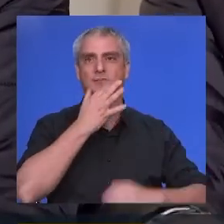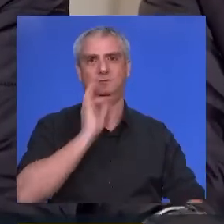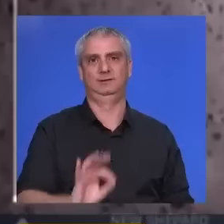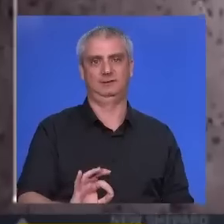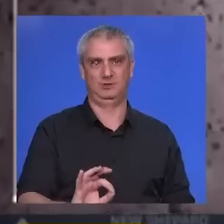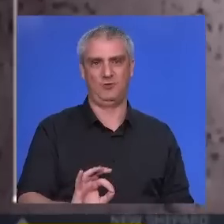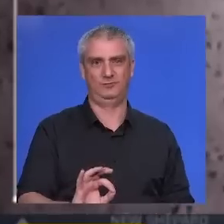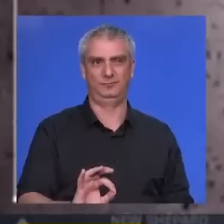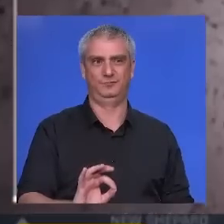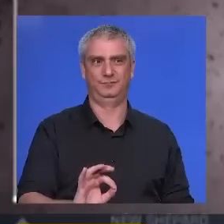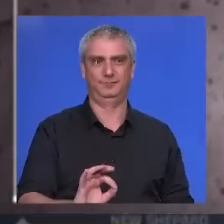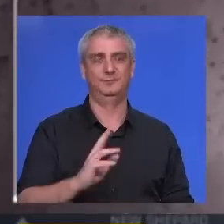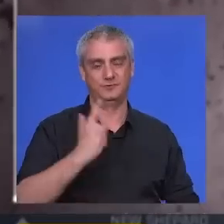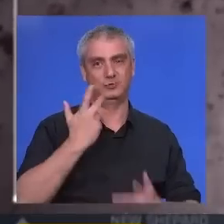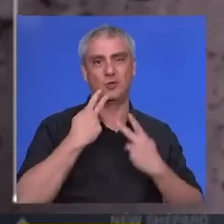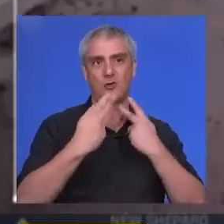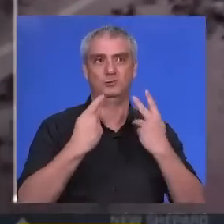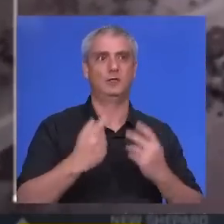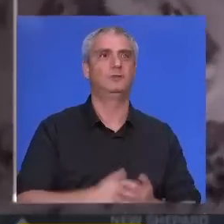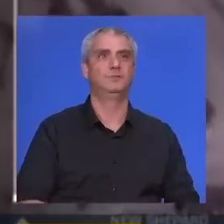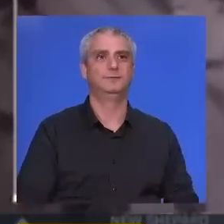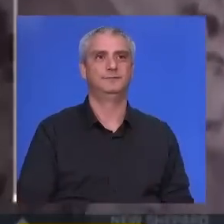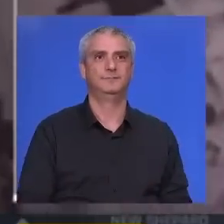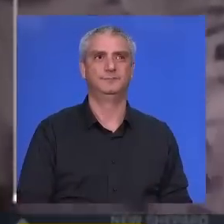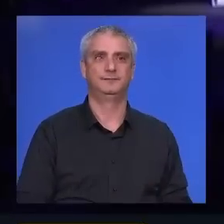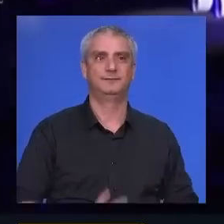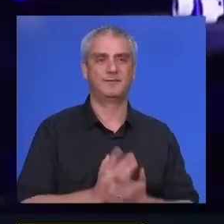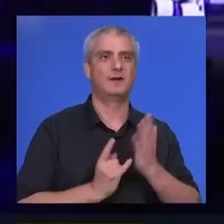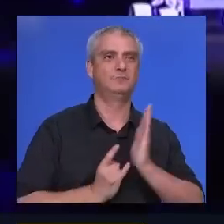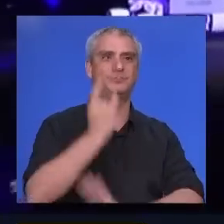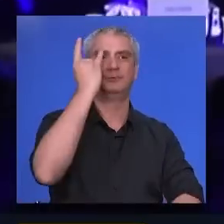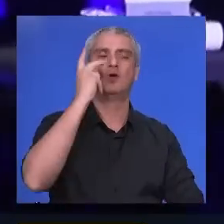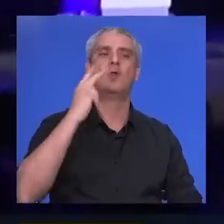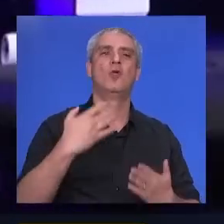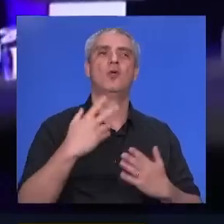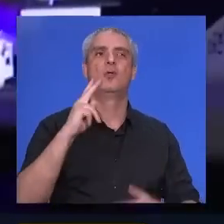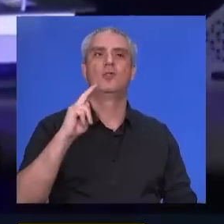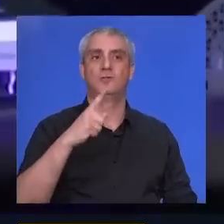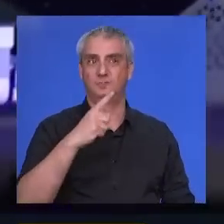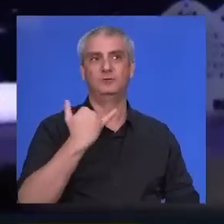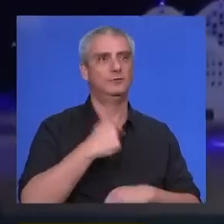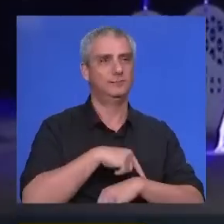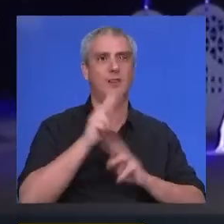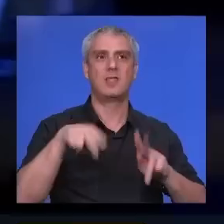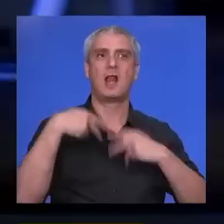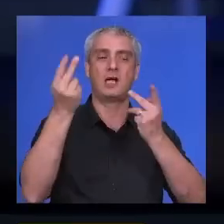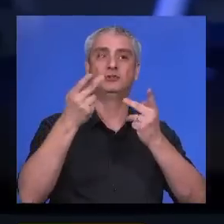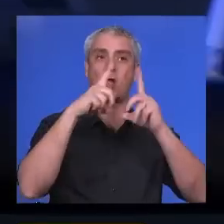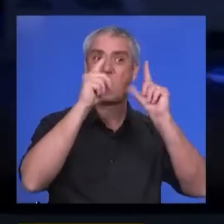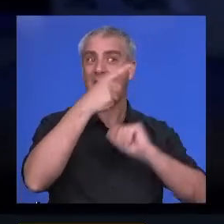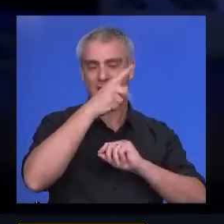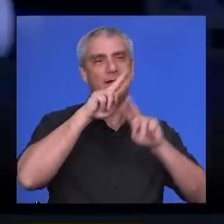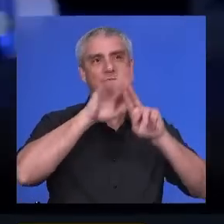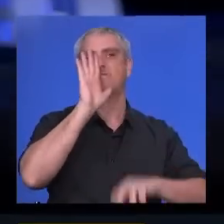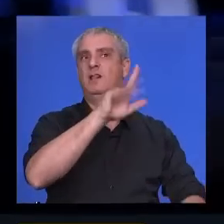serious outcomes. And we have liftoff. Go, New Shepard, go. It's time to go back to the moon, this time to stay. שלא כמו